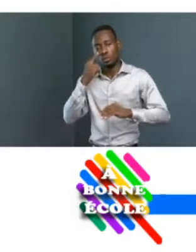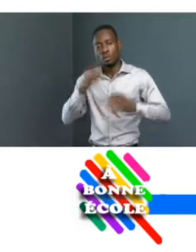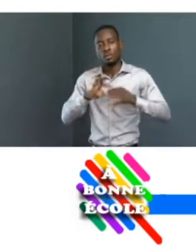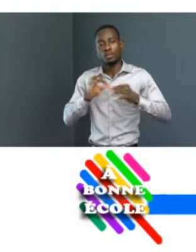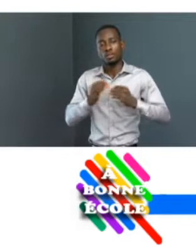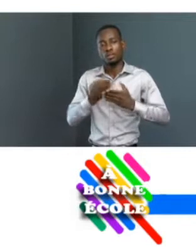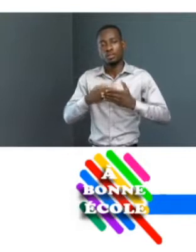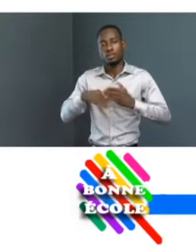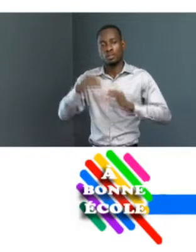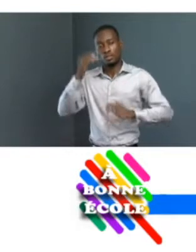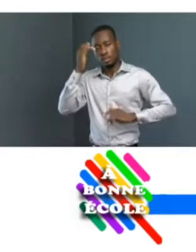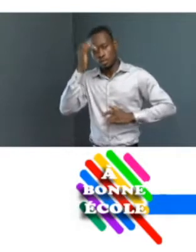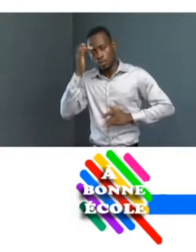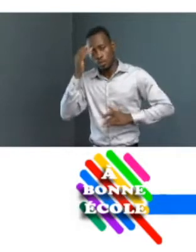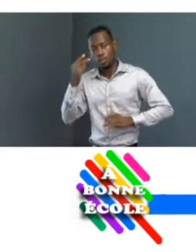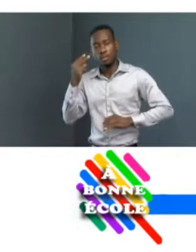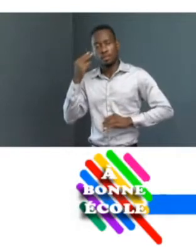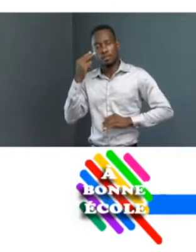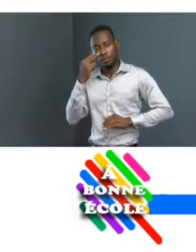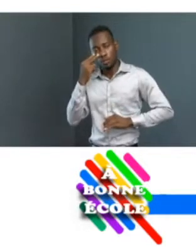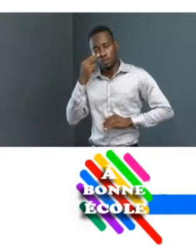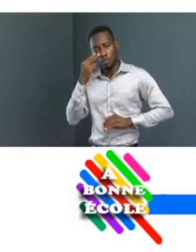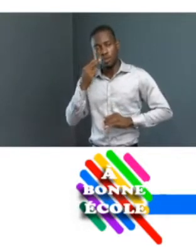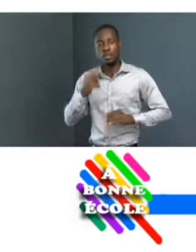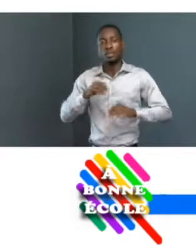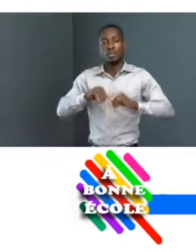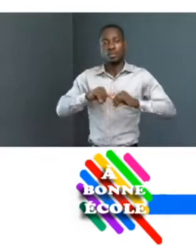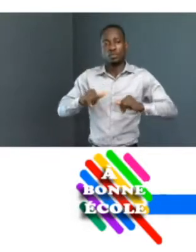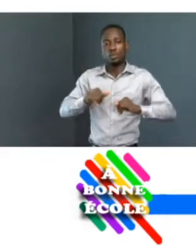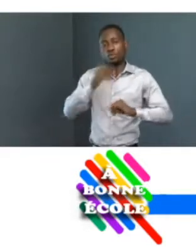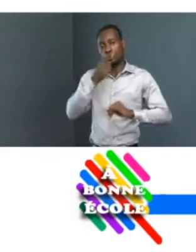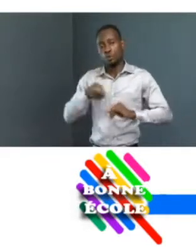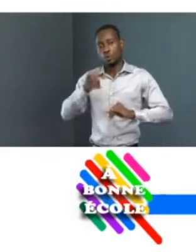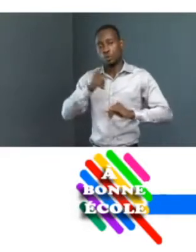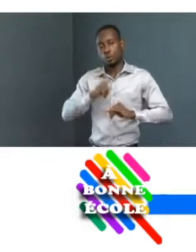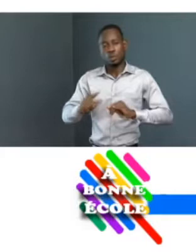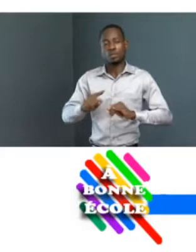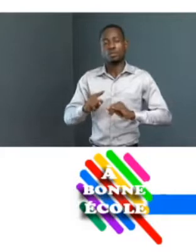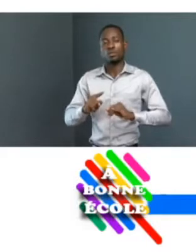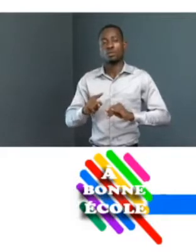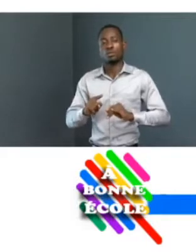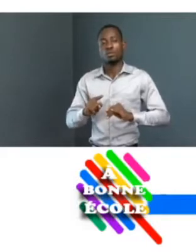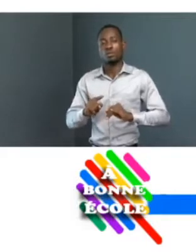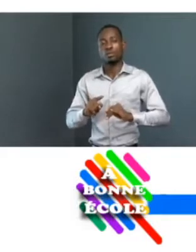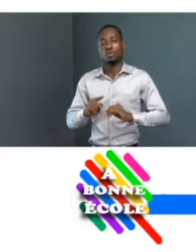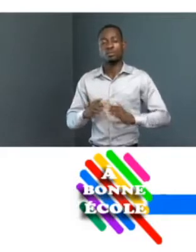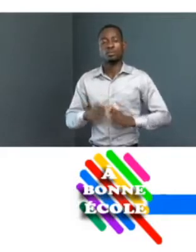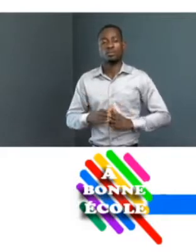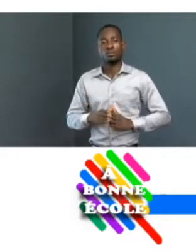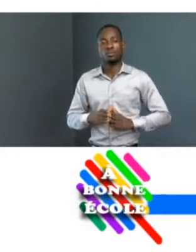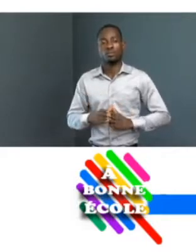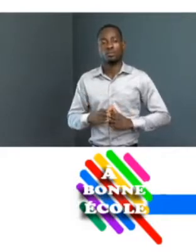certaines anomalies de la vision et les mesures de correction appropriées.